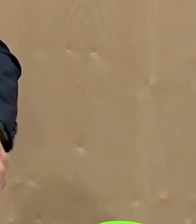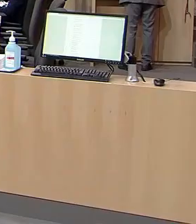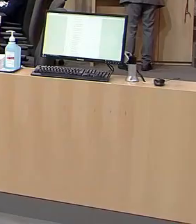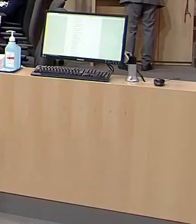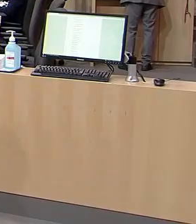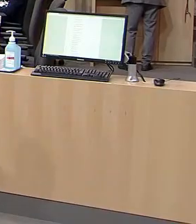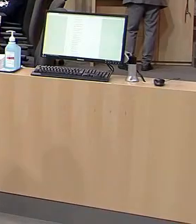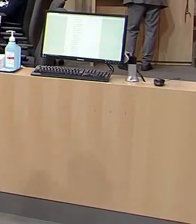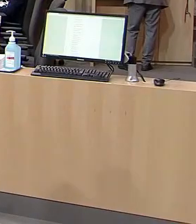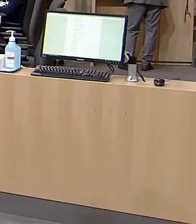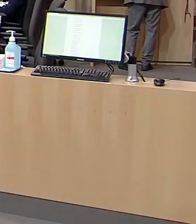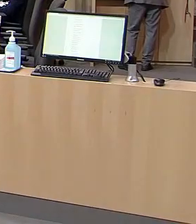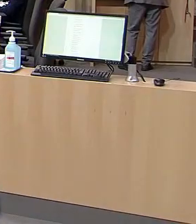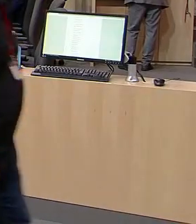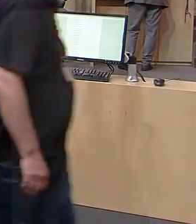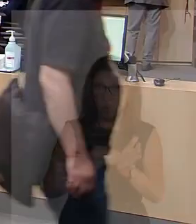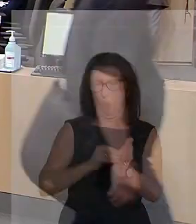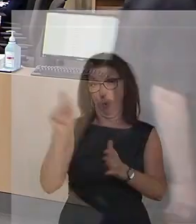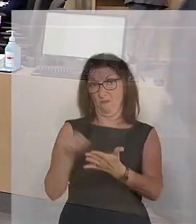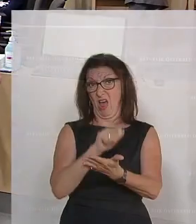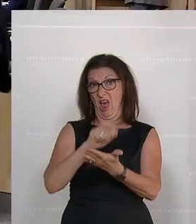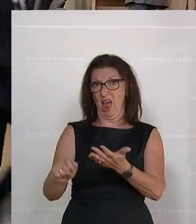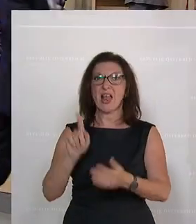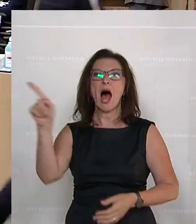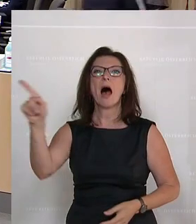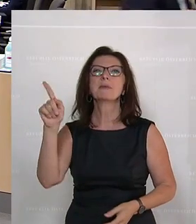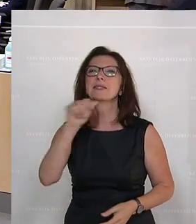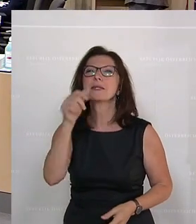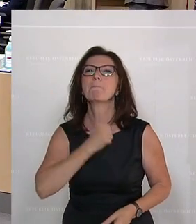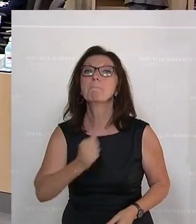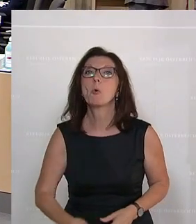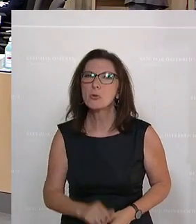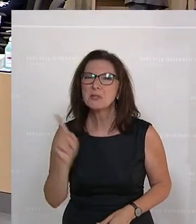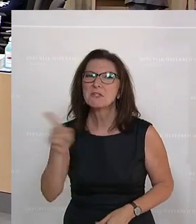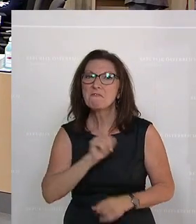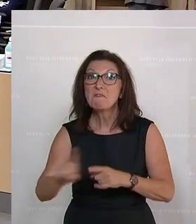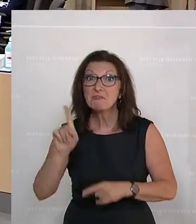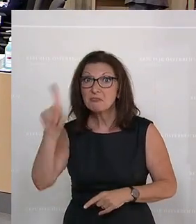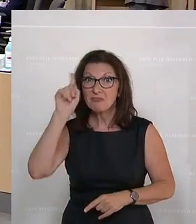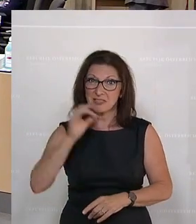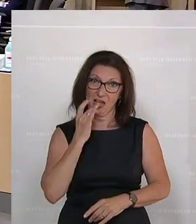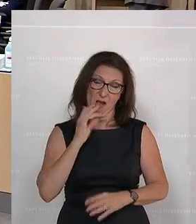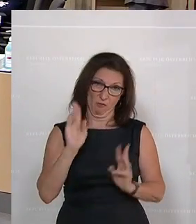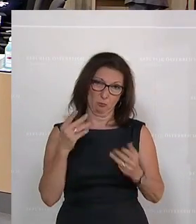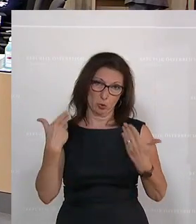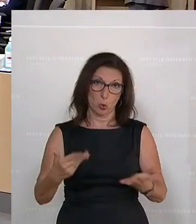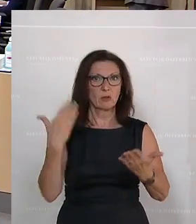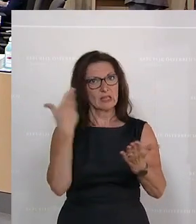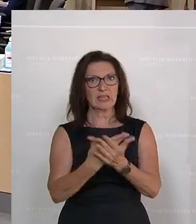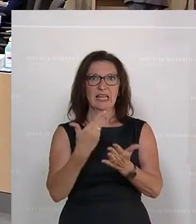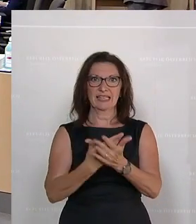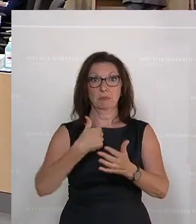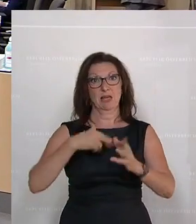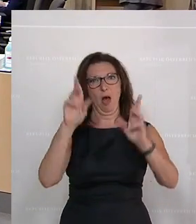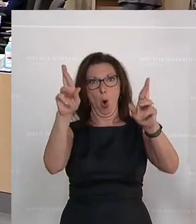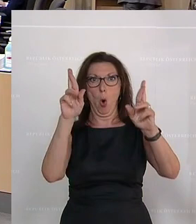heute als morgen wählen aber doch fällt in einer mutation sie wissen ganz genau warum das so ist und deswegen setze ich jetzt meine hoffnung